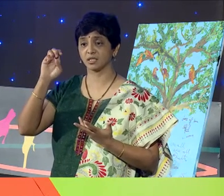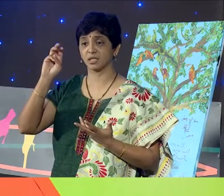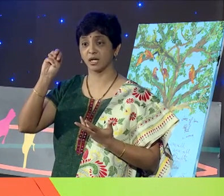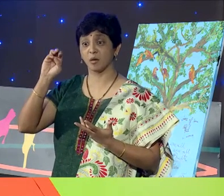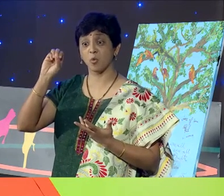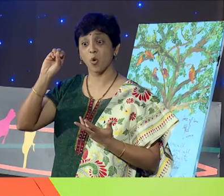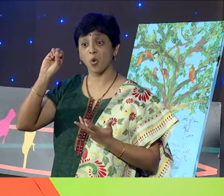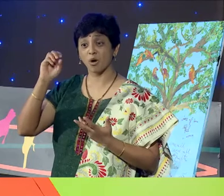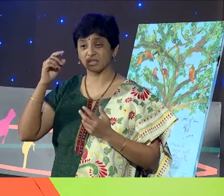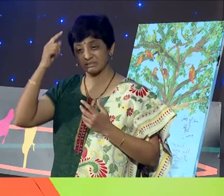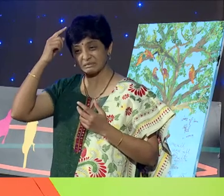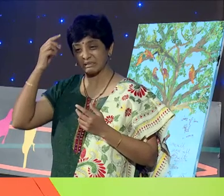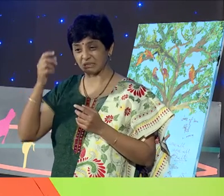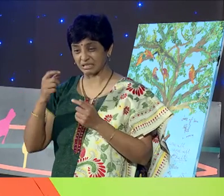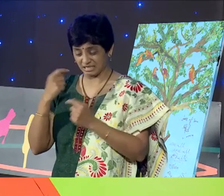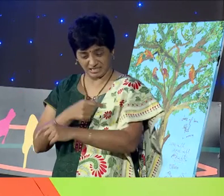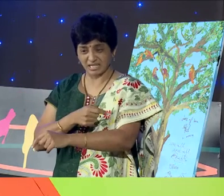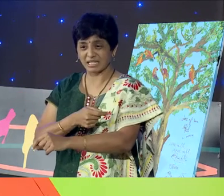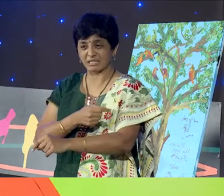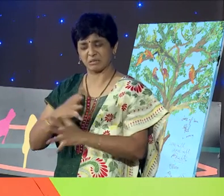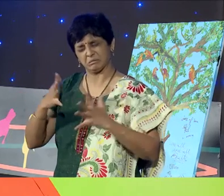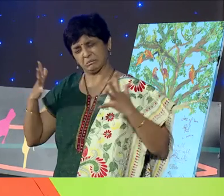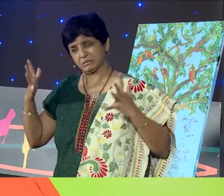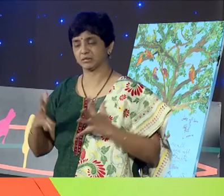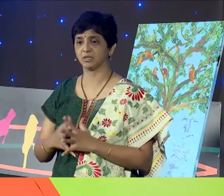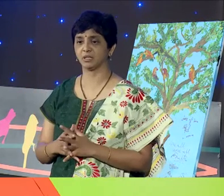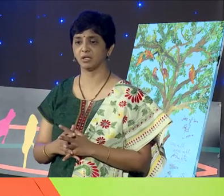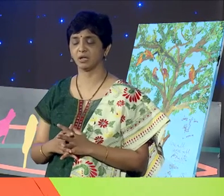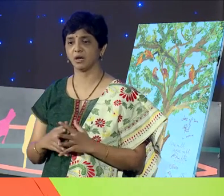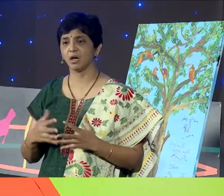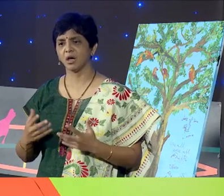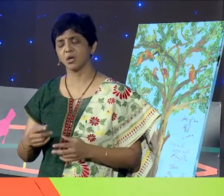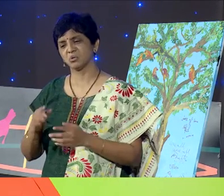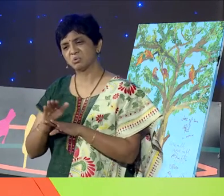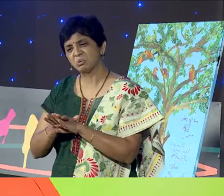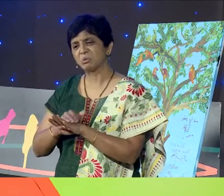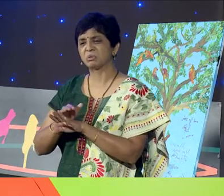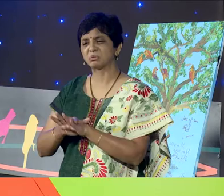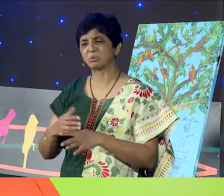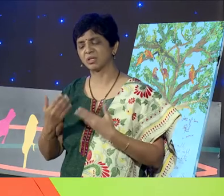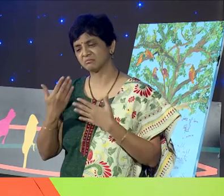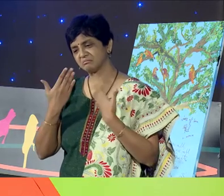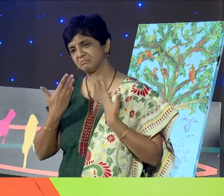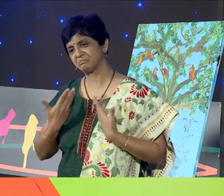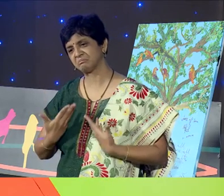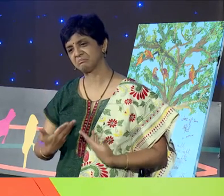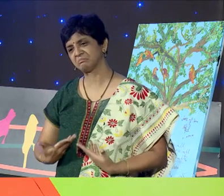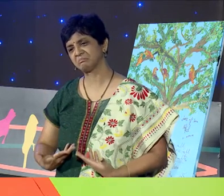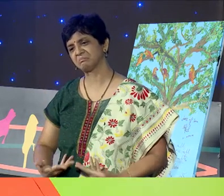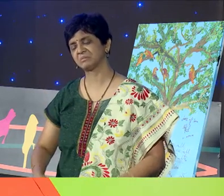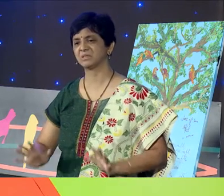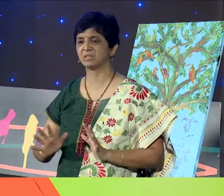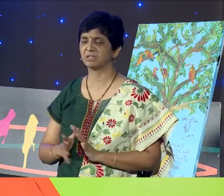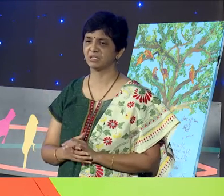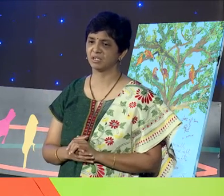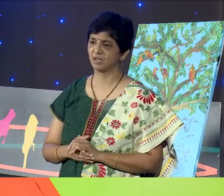जो हमने एक सुंदर महल खड़ा किया था महाबलेश्वर में, धीरे धीरे उस ट्रीटमेंट के पीछे सब कुछ ढह गया।